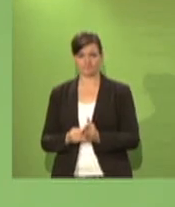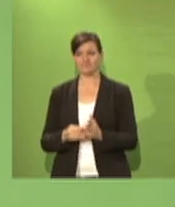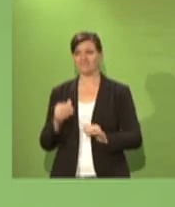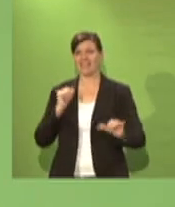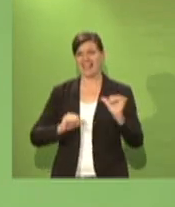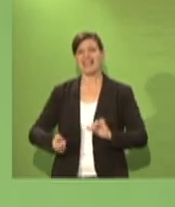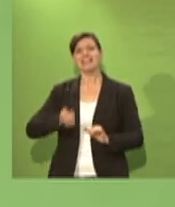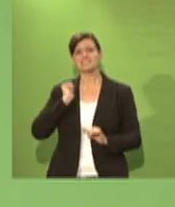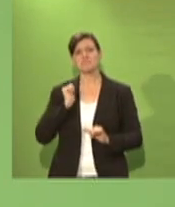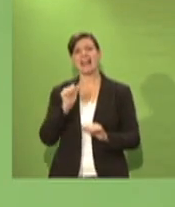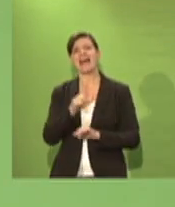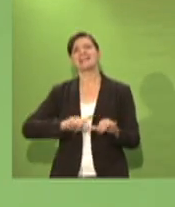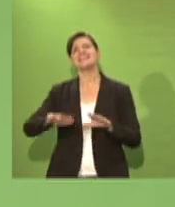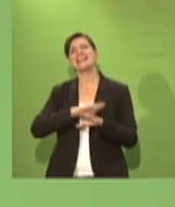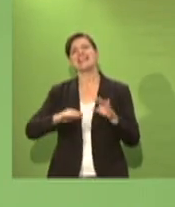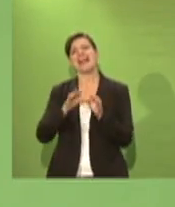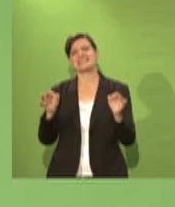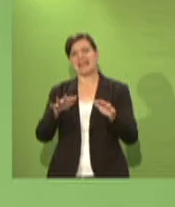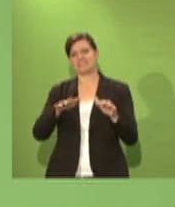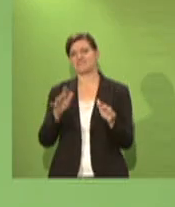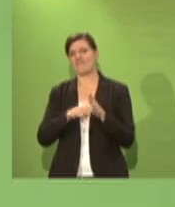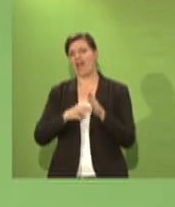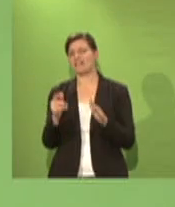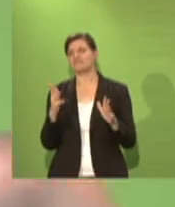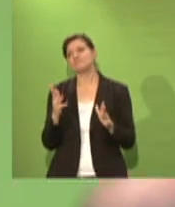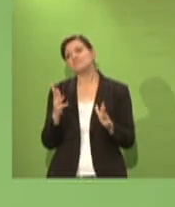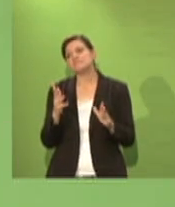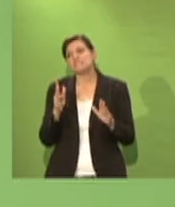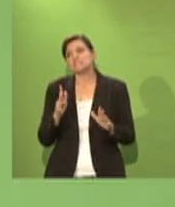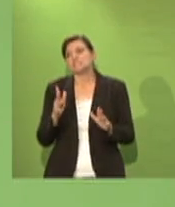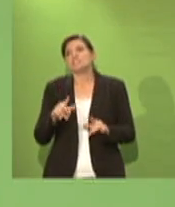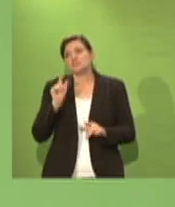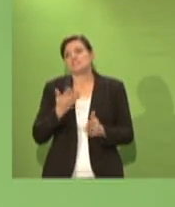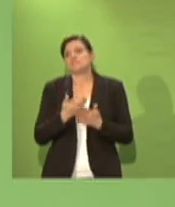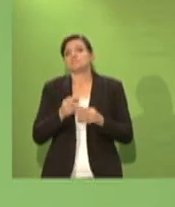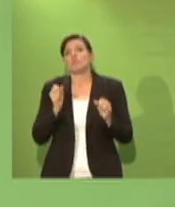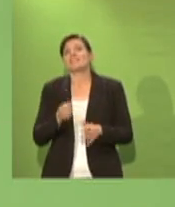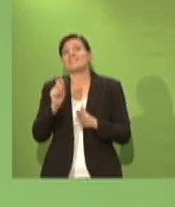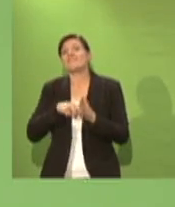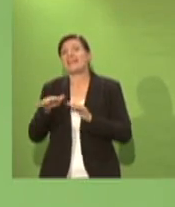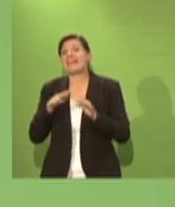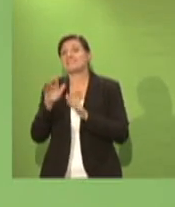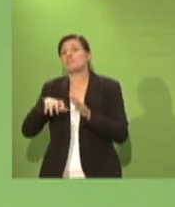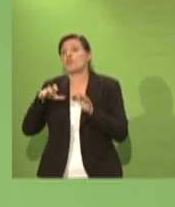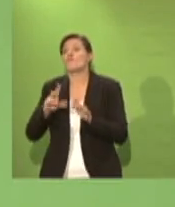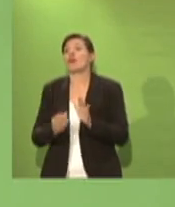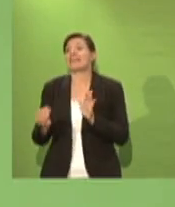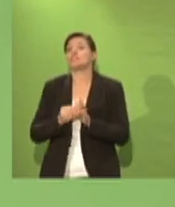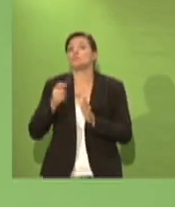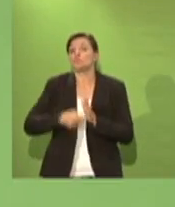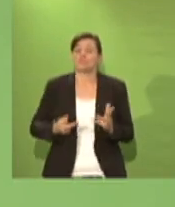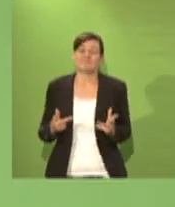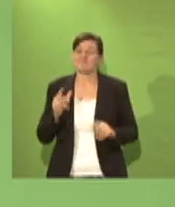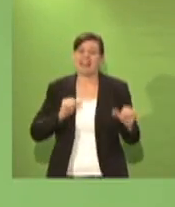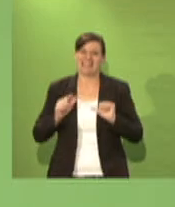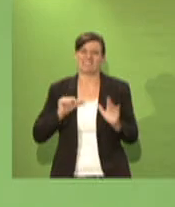bei der letzten Landtagswahl zu wenig überzeugt, sonst hätten wir auch noch das Verkehrsministerium dazu gehabt. Und ja, Silvia lacht, das wäre natürlich hier